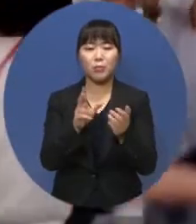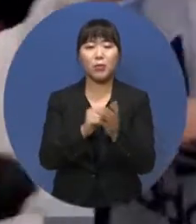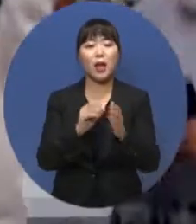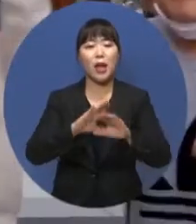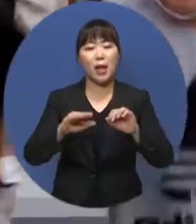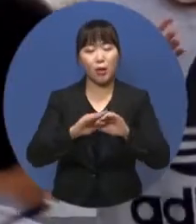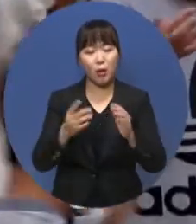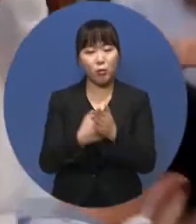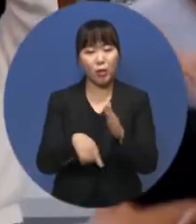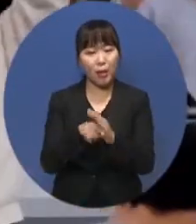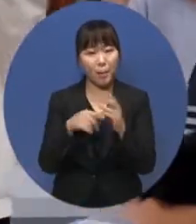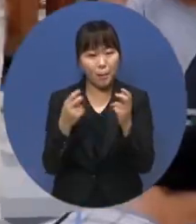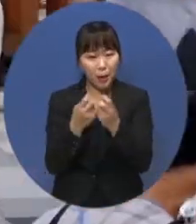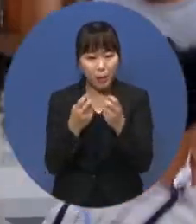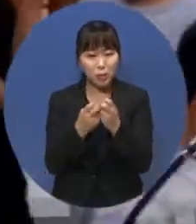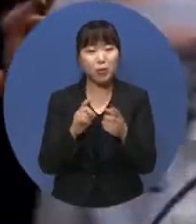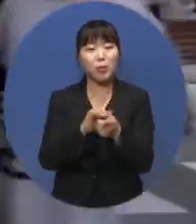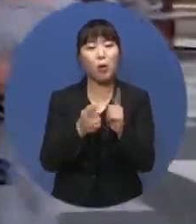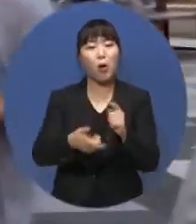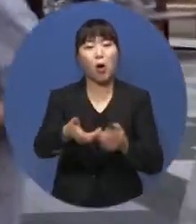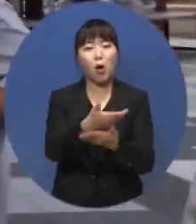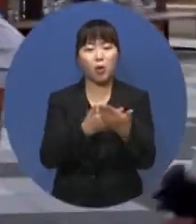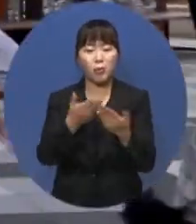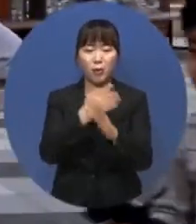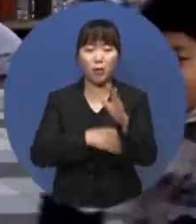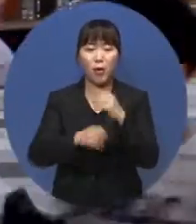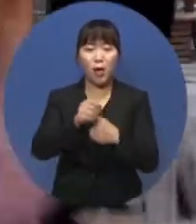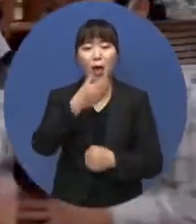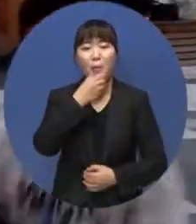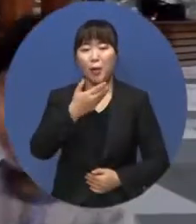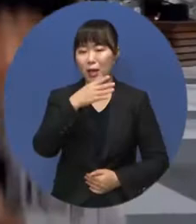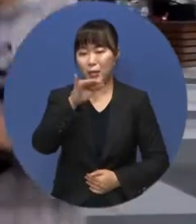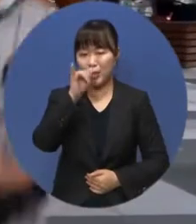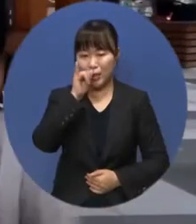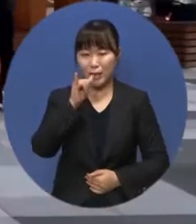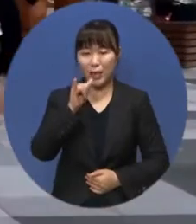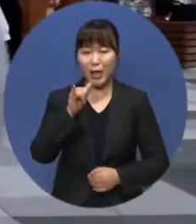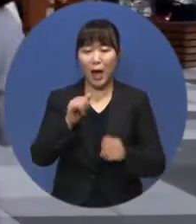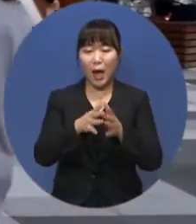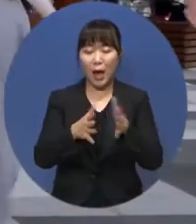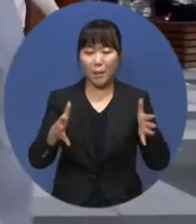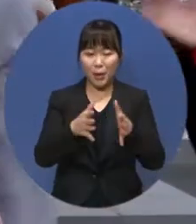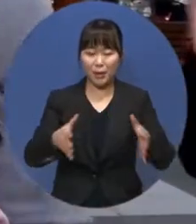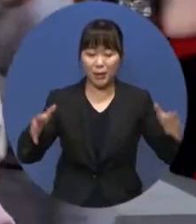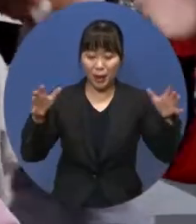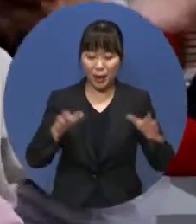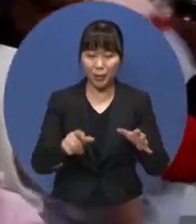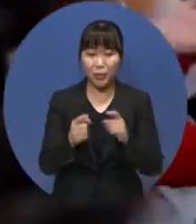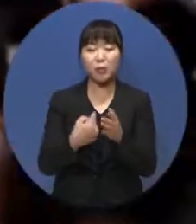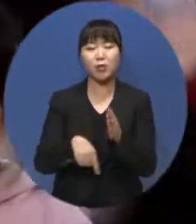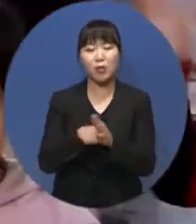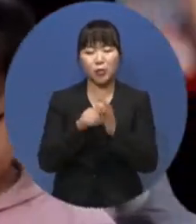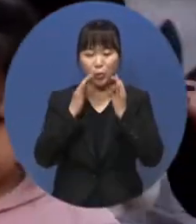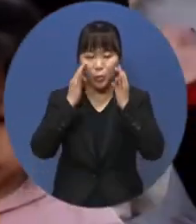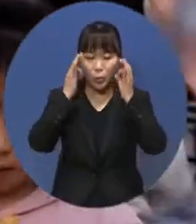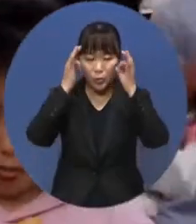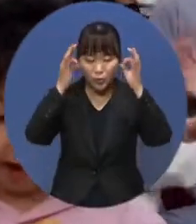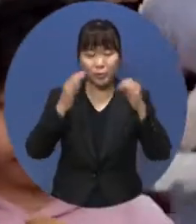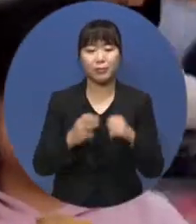위한 방안으로 어울림으로 더 행복해질 수 있는 단지를 만들기 위한 꾸준한 노력을